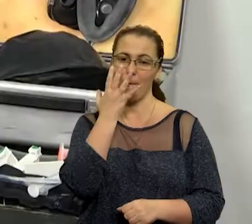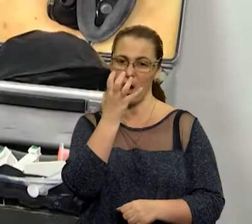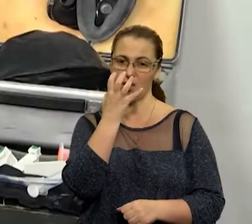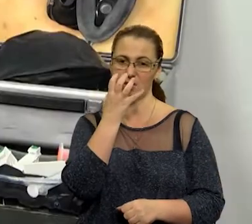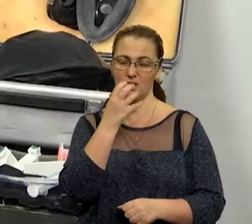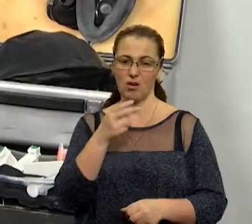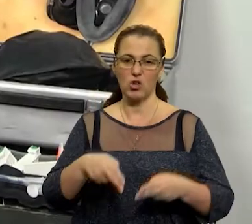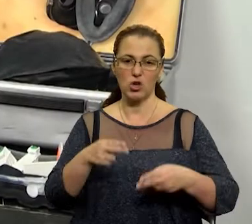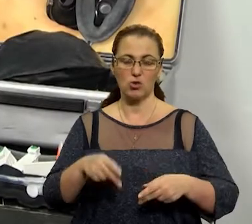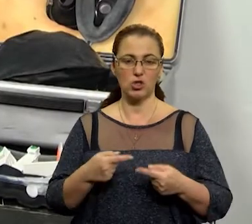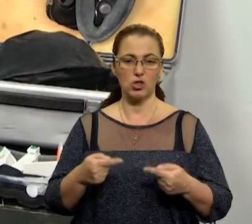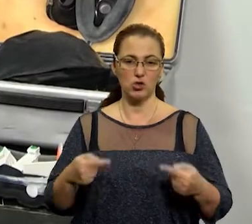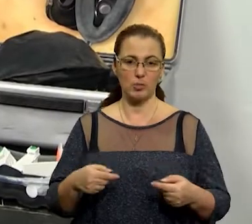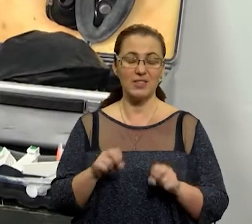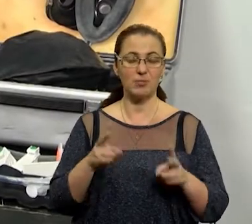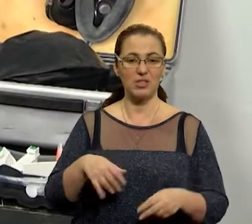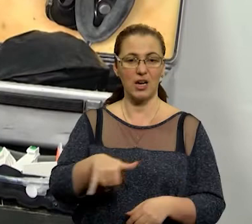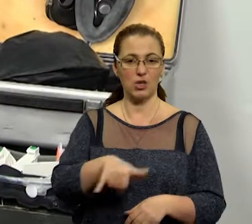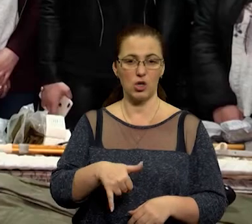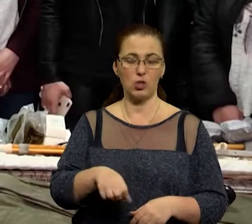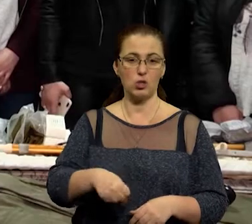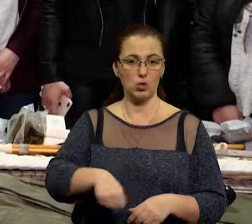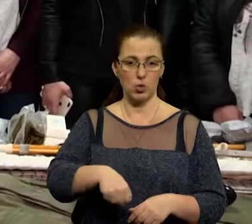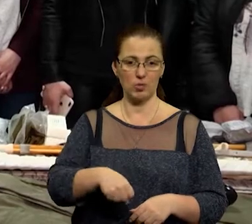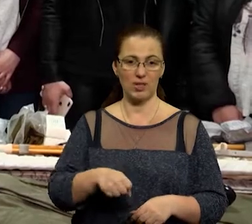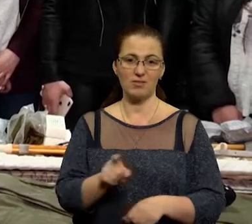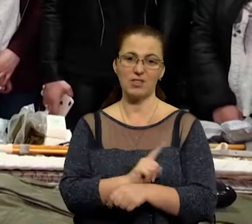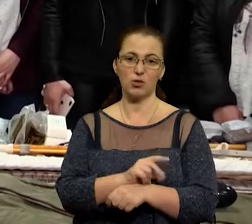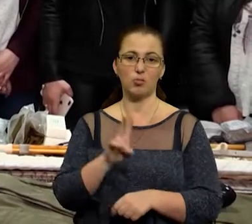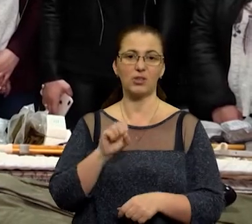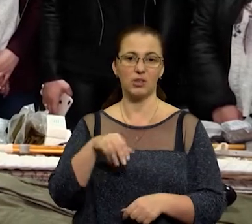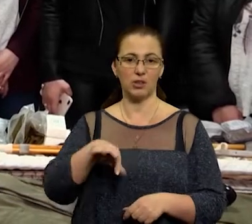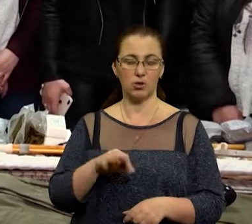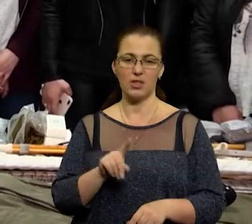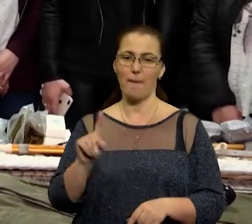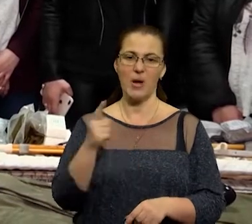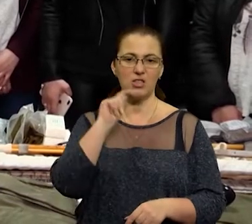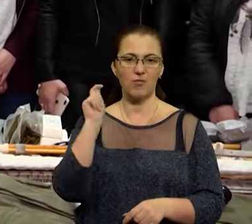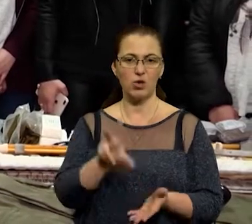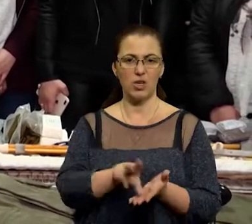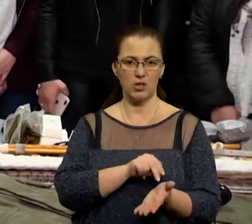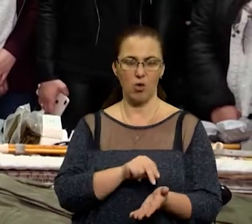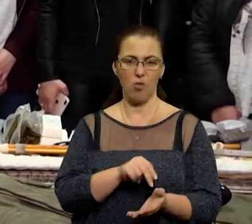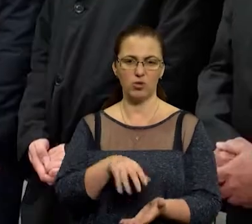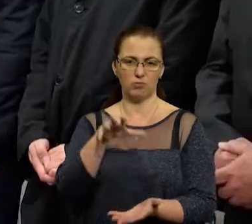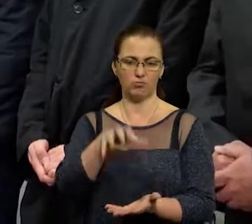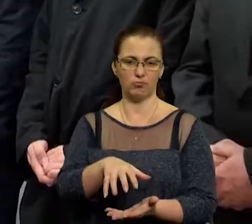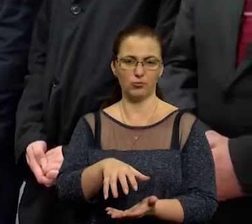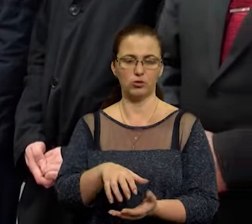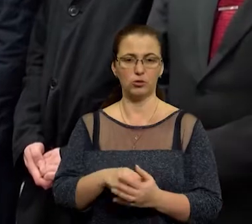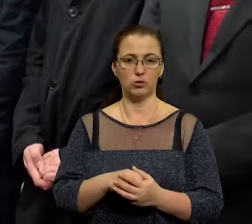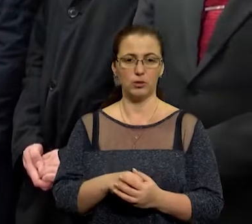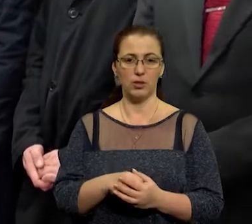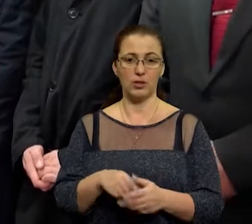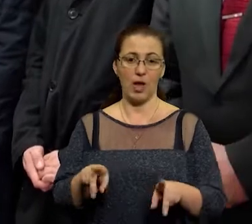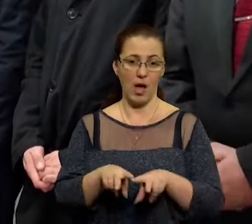інструменти і спеціальні медичні сумки за стандартами НАТО. Це перша в Україні копія медичного пункту батальйону. Такі ж повинні